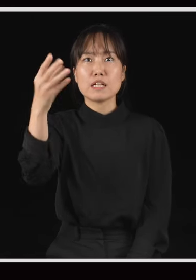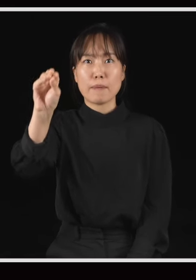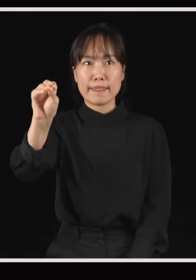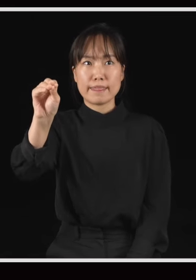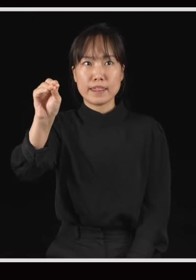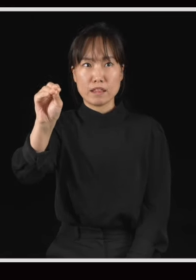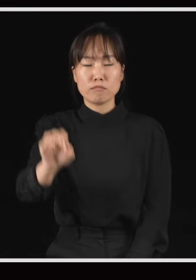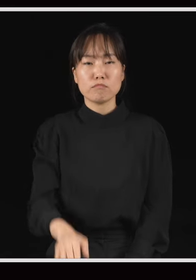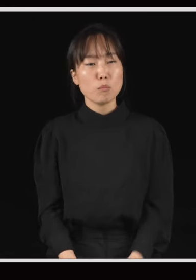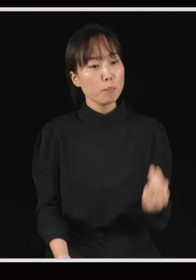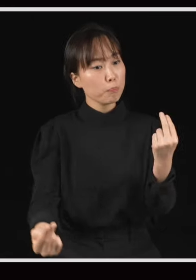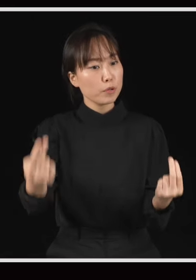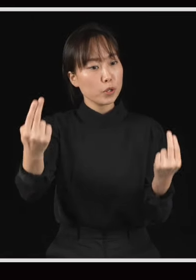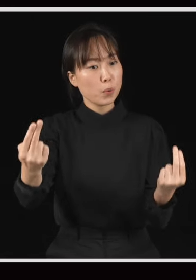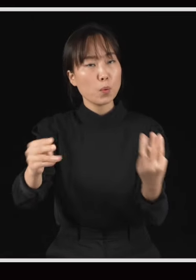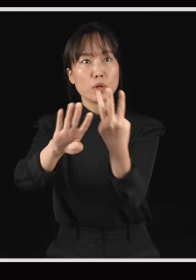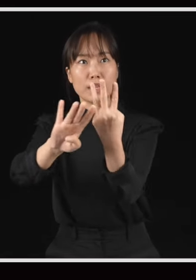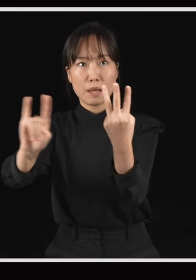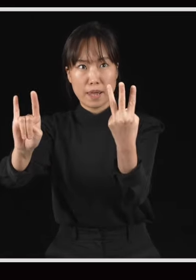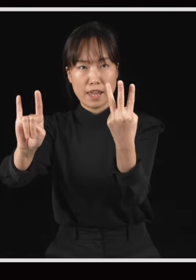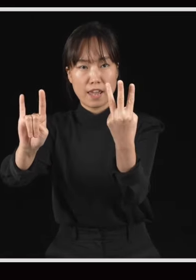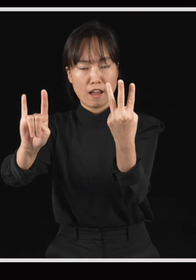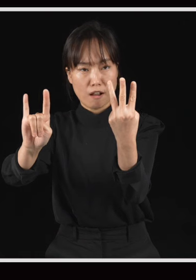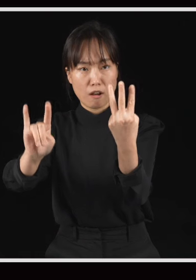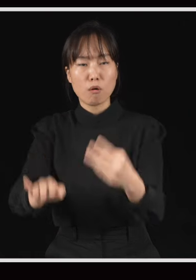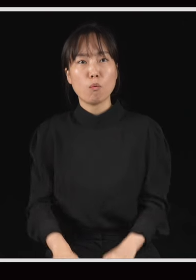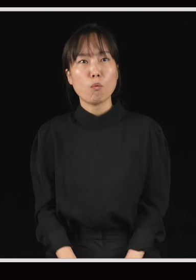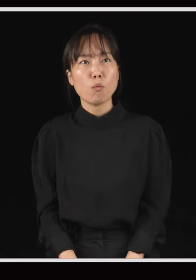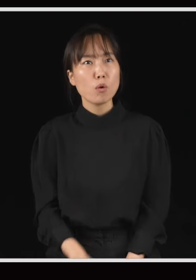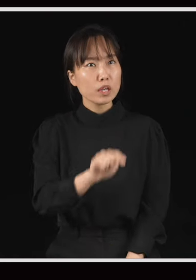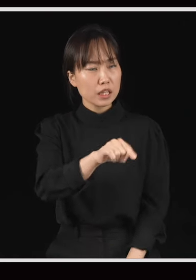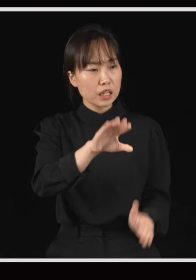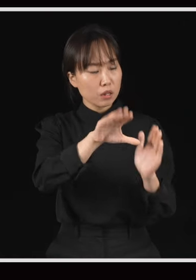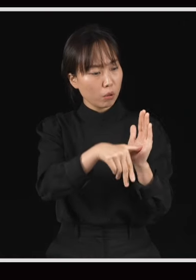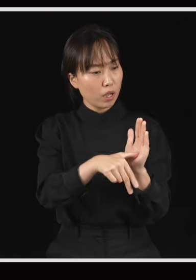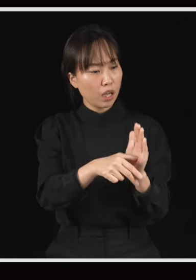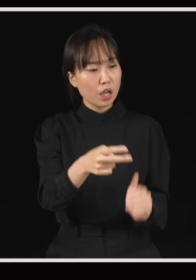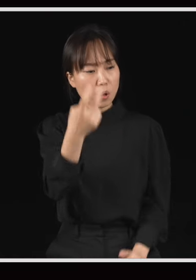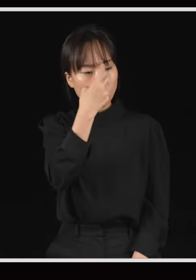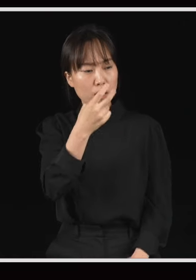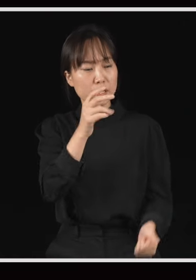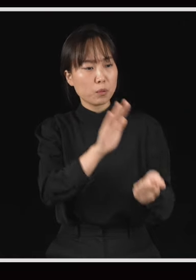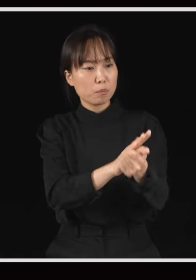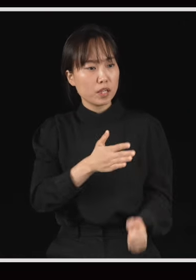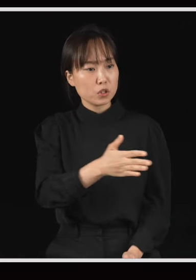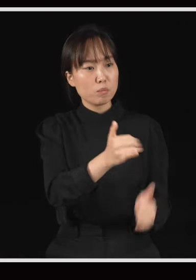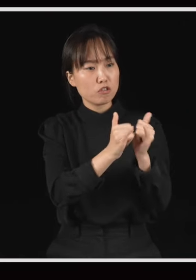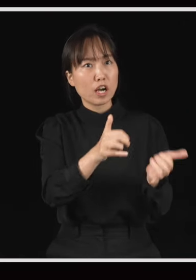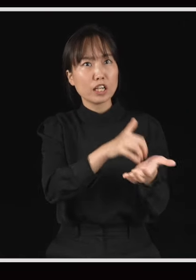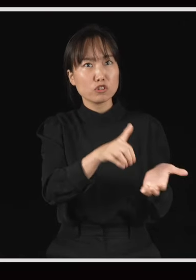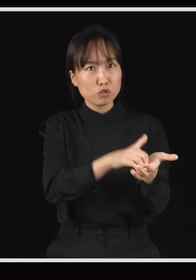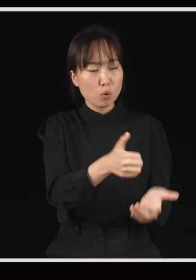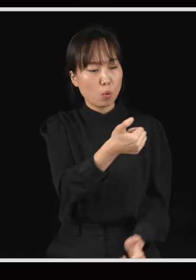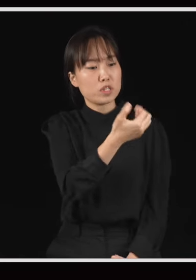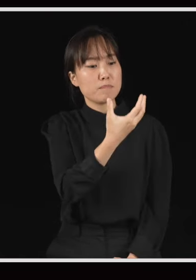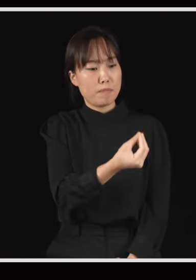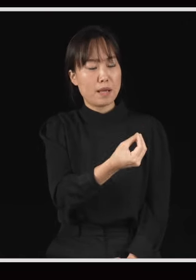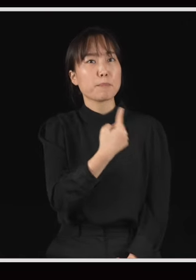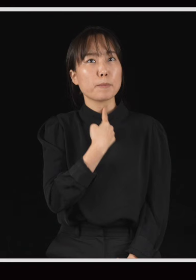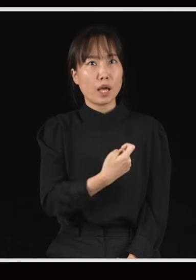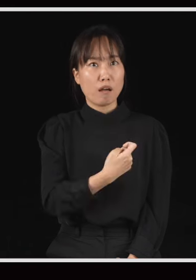명이 생겨납니다. 산술적으로 3배 정도가 되는 건데, 당장 요양보호사가 2021년에 50만